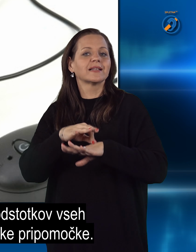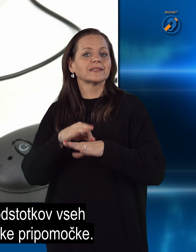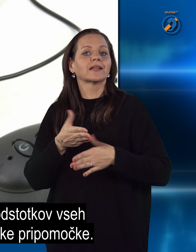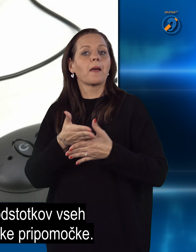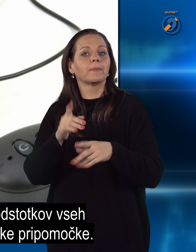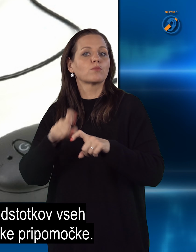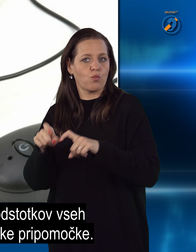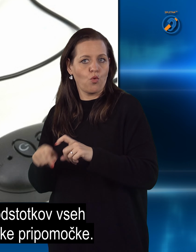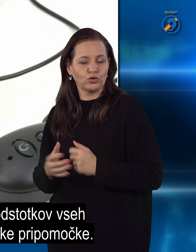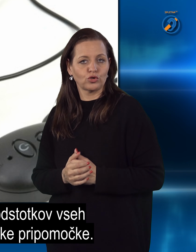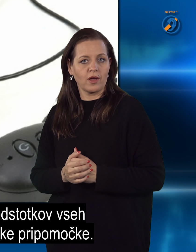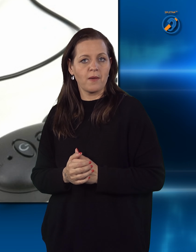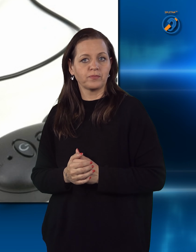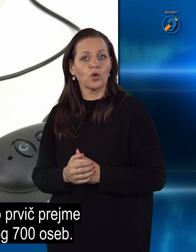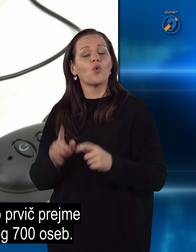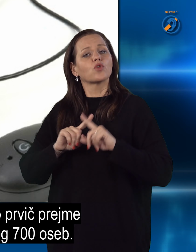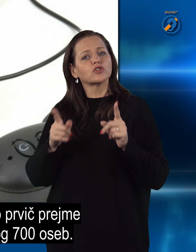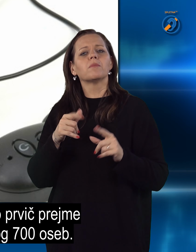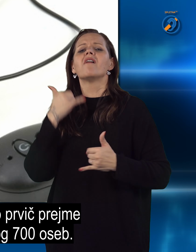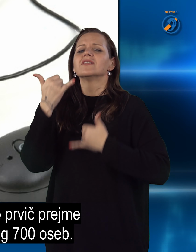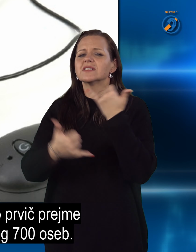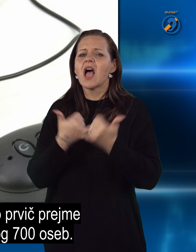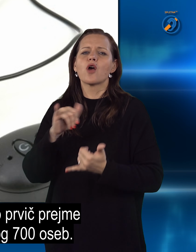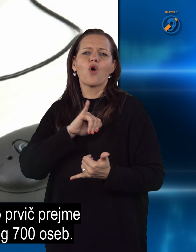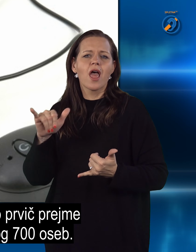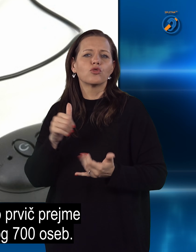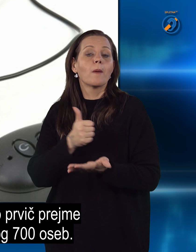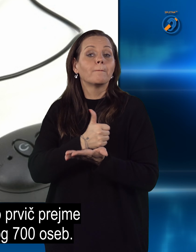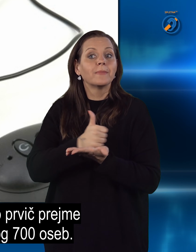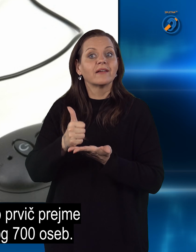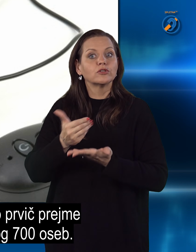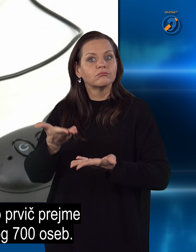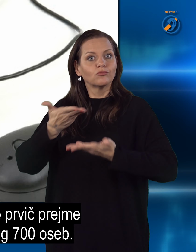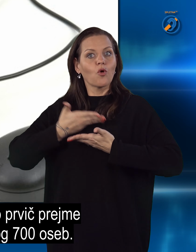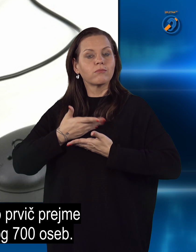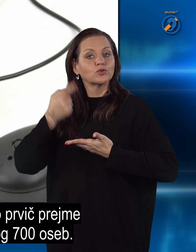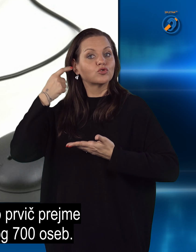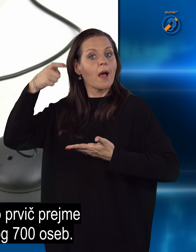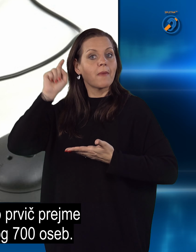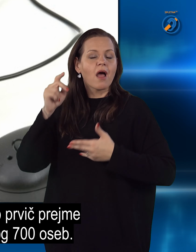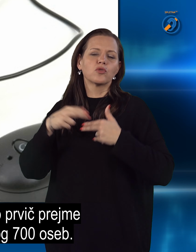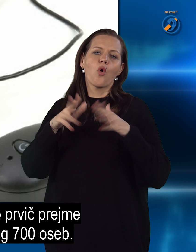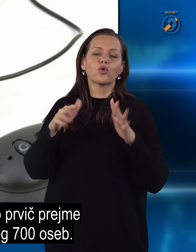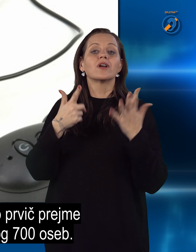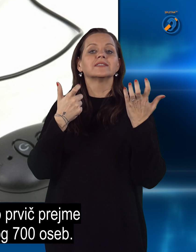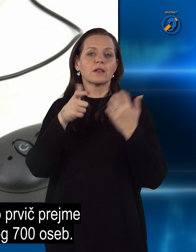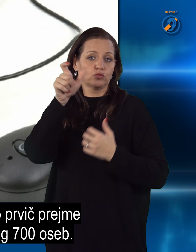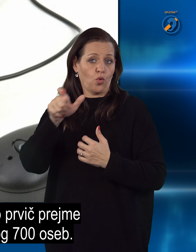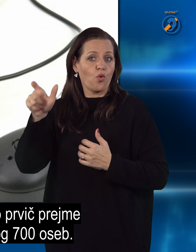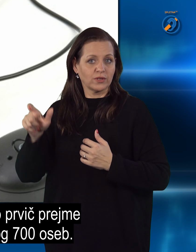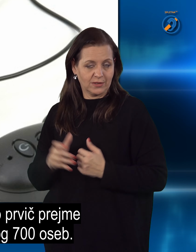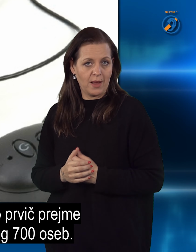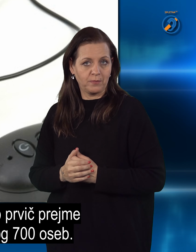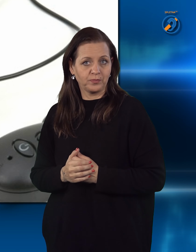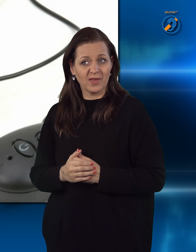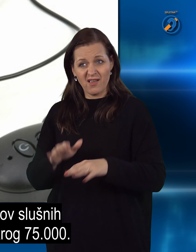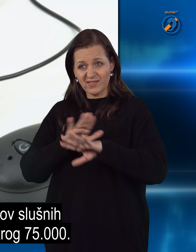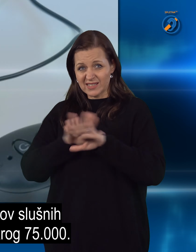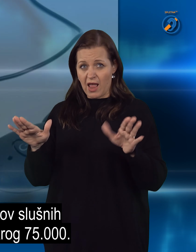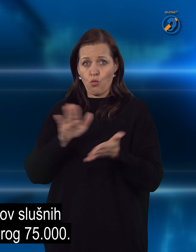za medicinske pripomočke. Sicer pa vsako leto prvič prejme slušni aparat okoli 700